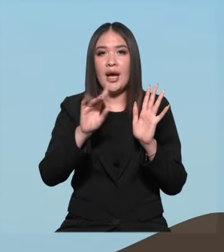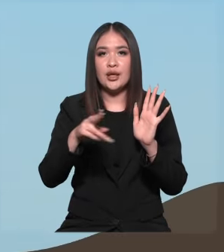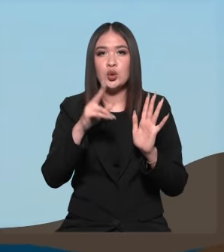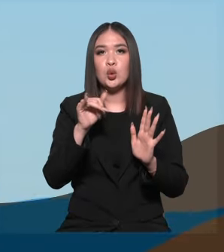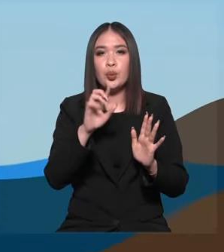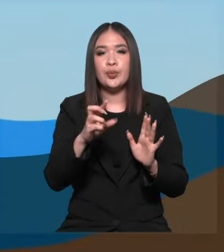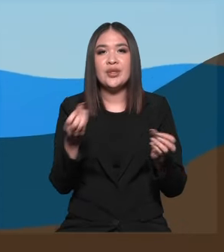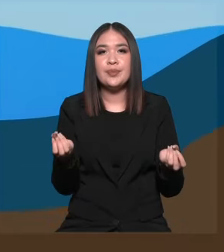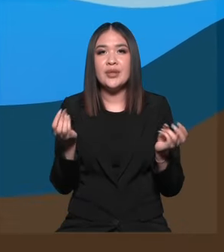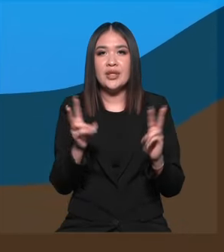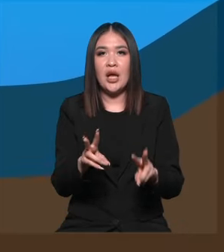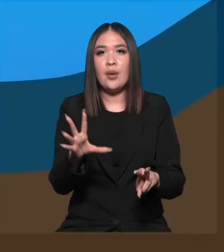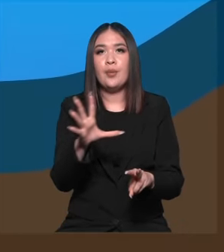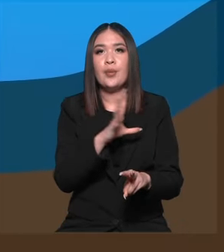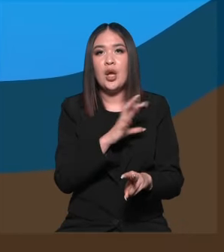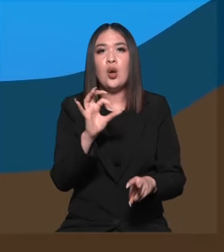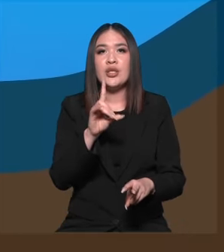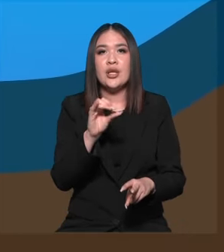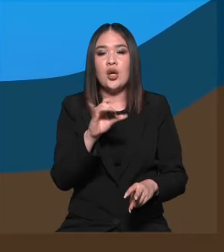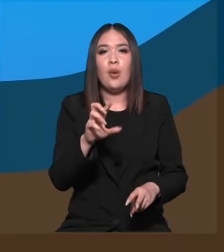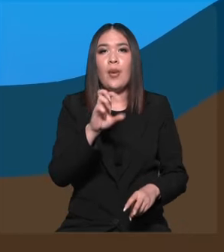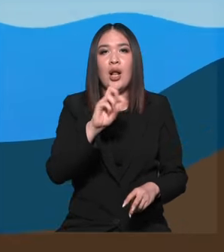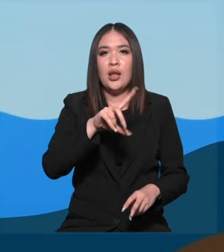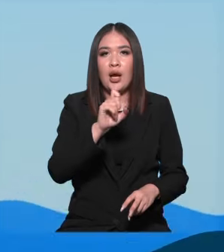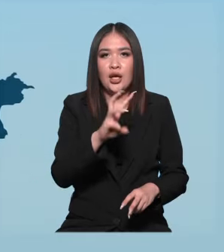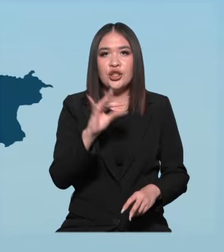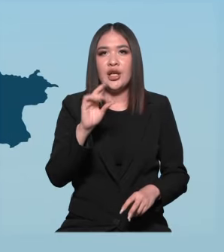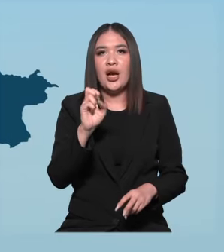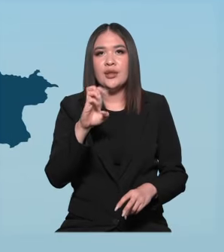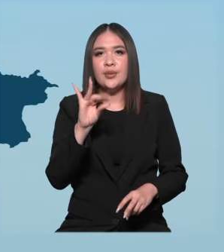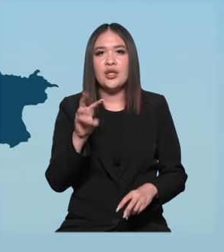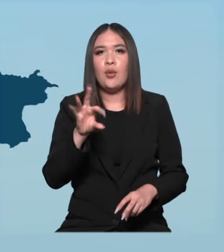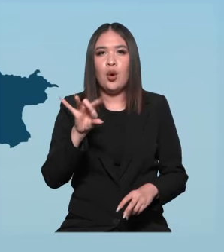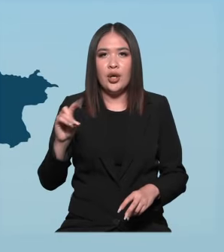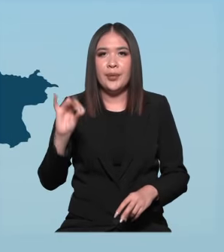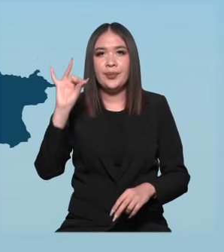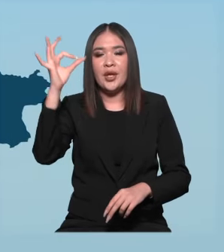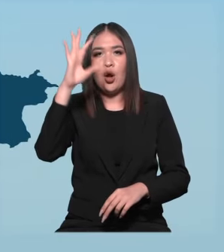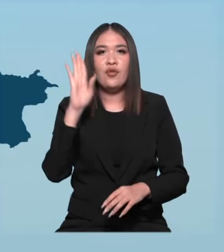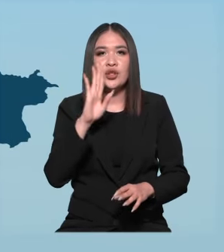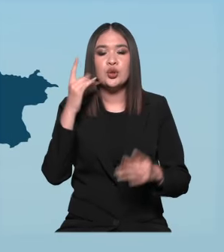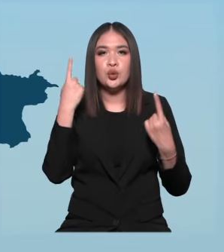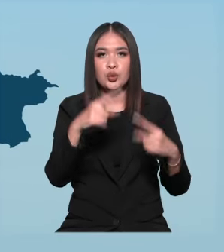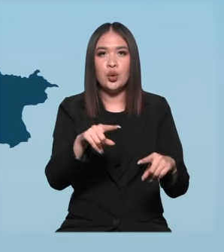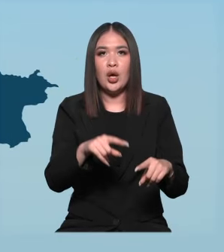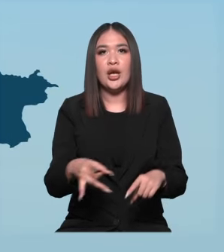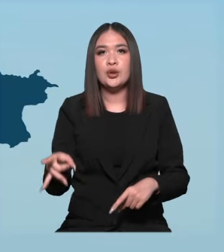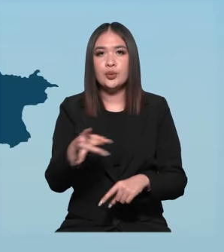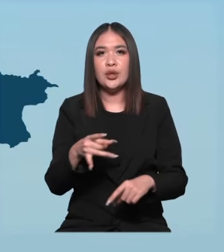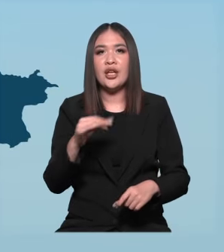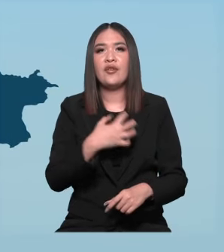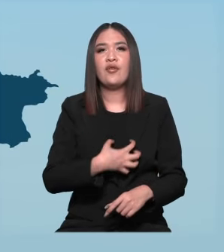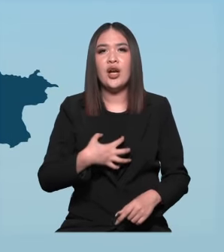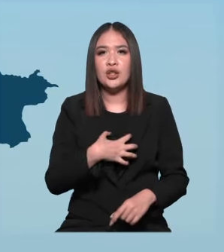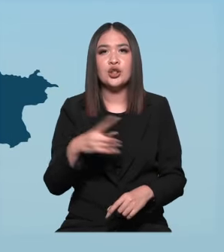кубометров, специалисты сбросили в озеро Балхаш и Каспийское море. Остальное направлено в другие водоемы республики. Немаловажным фактором